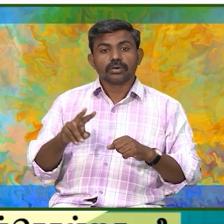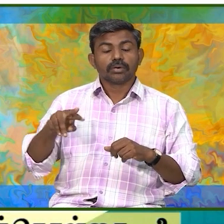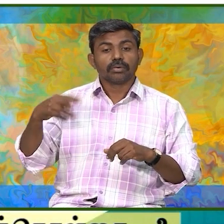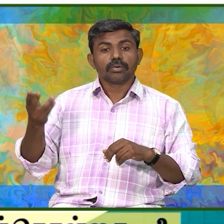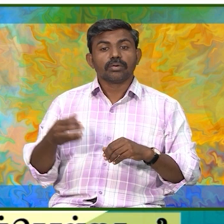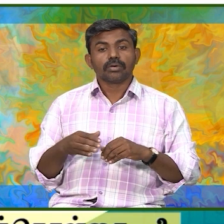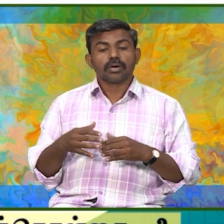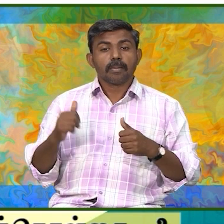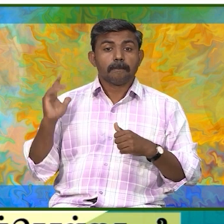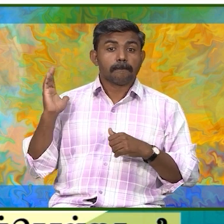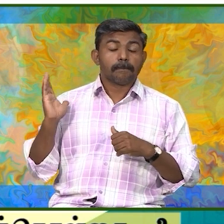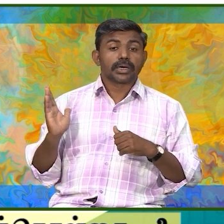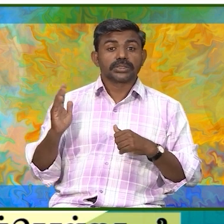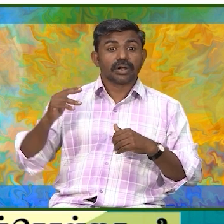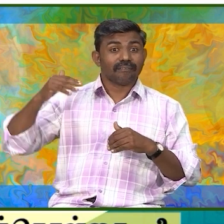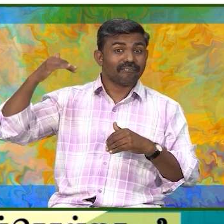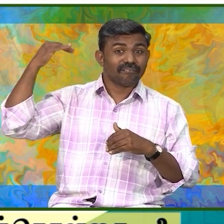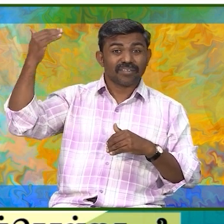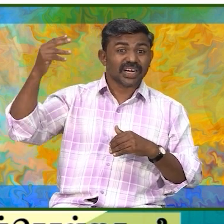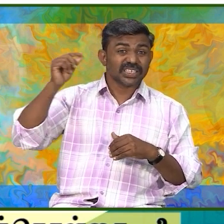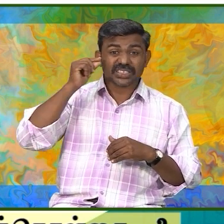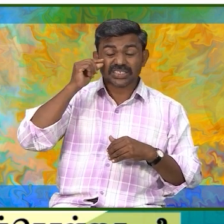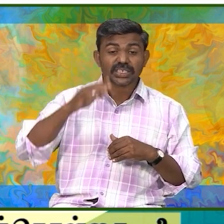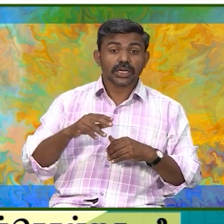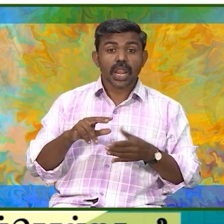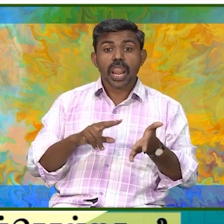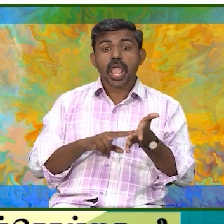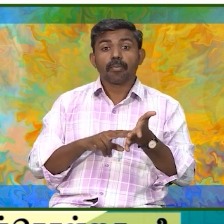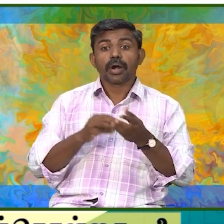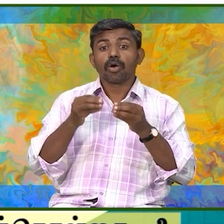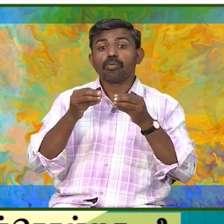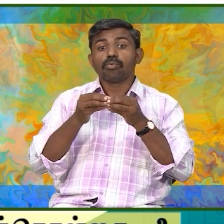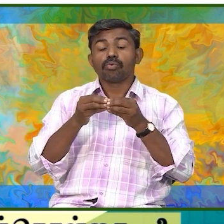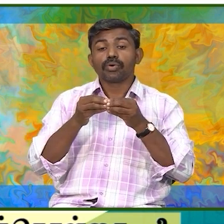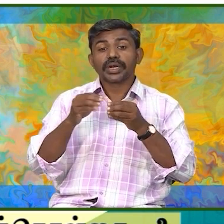வடமேற்கில் இருக்கக்கூடிய பாகிஸ்தான், வடக்கே இருக்கக்கூடிய சீனா, நேபாளம், பூட்டான்,